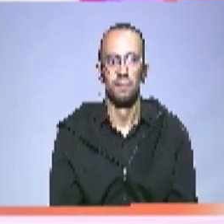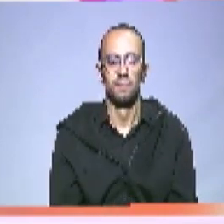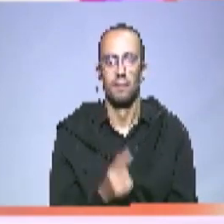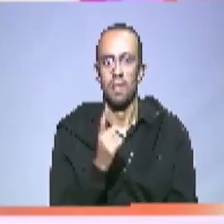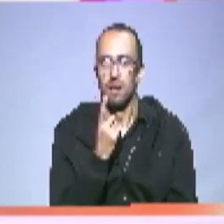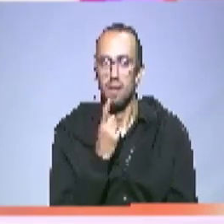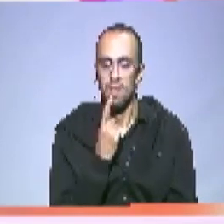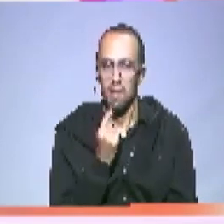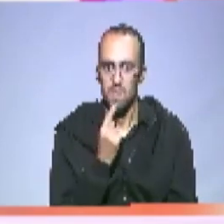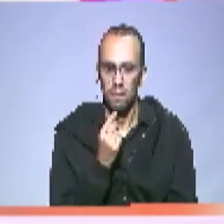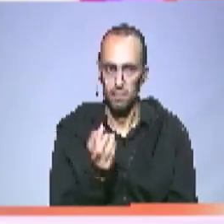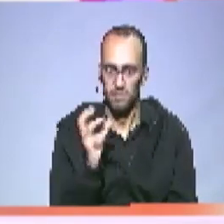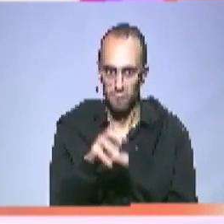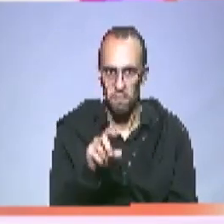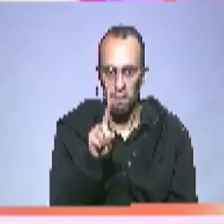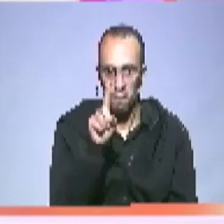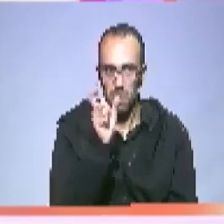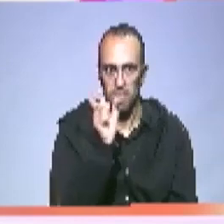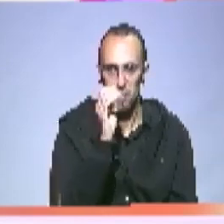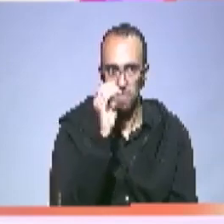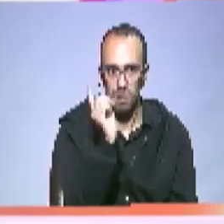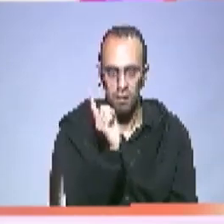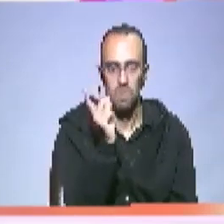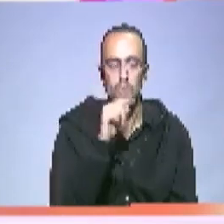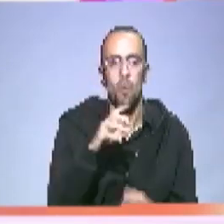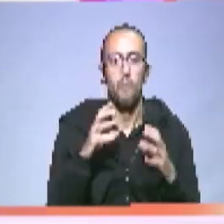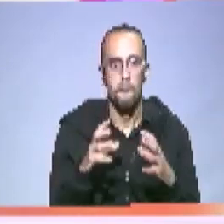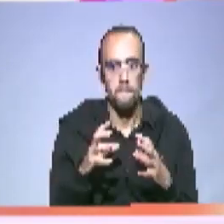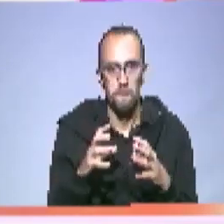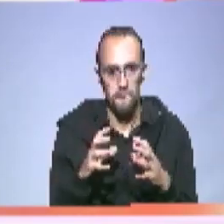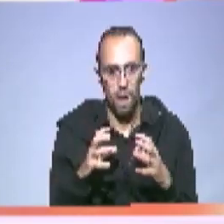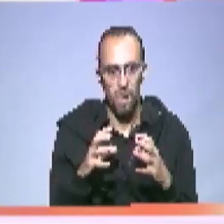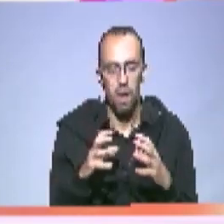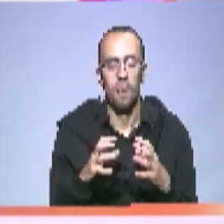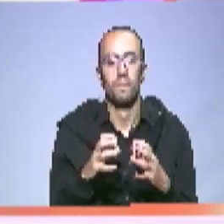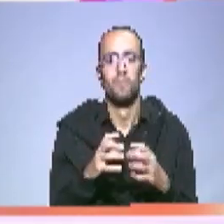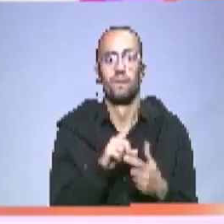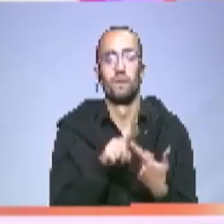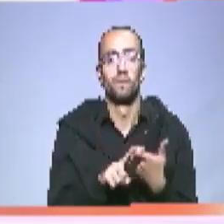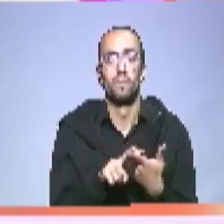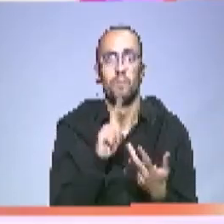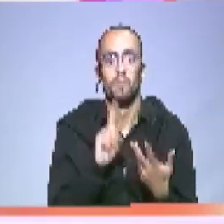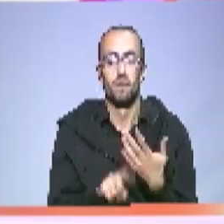البنجر والجزر، احنا حطينا بنجر وحطينا كرومب وحطينا